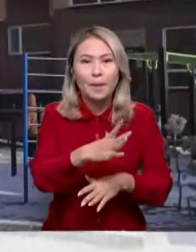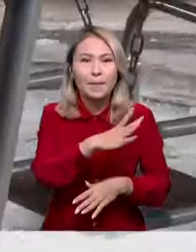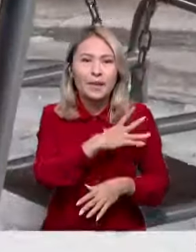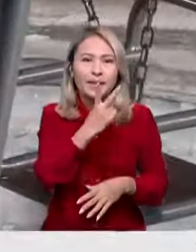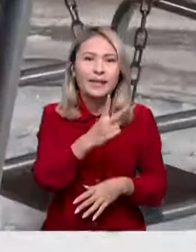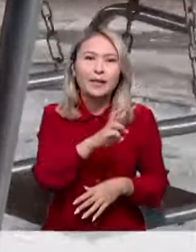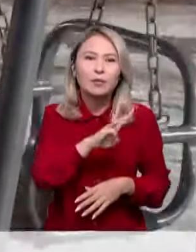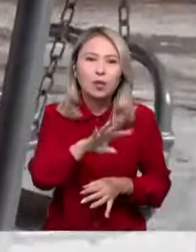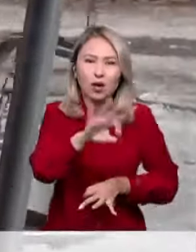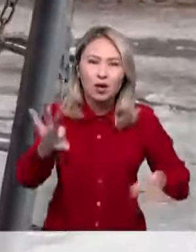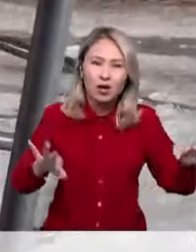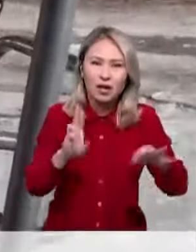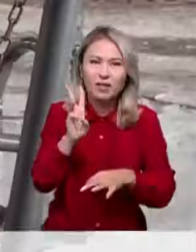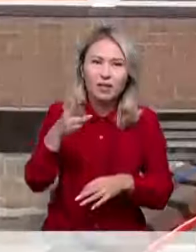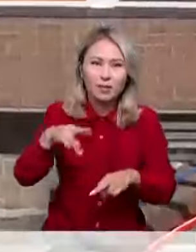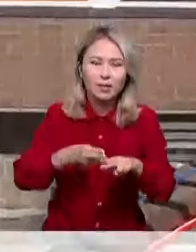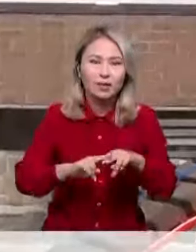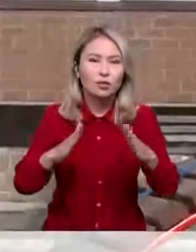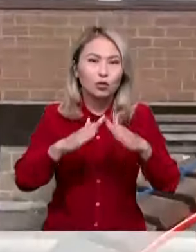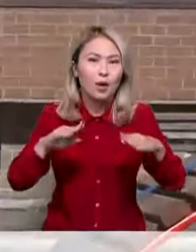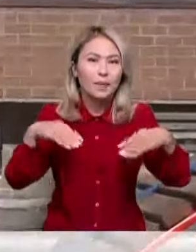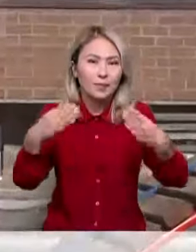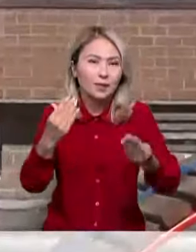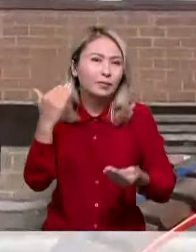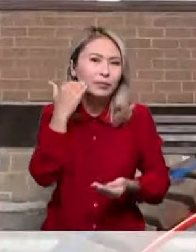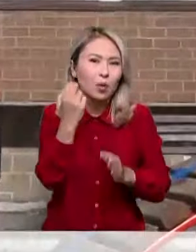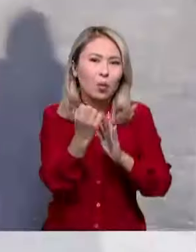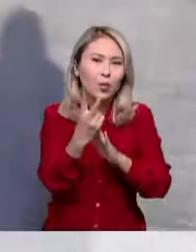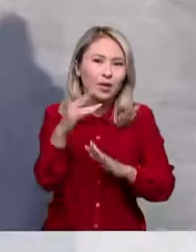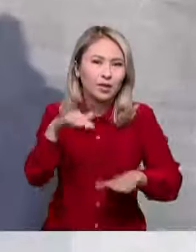2 миллион шаршы метрге жуық баспана пайдалануға беріліп, шамамен